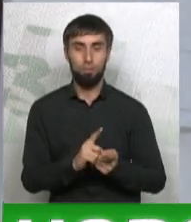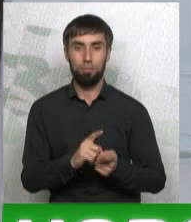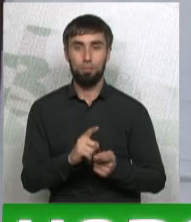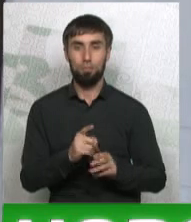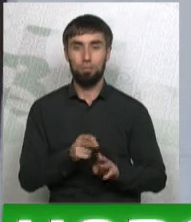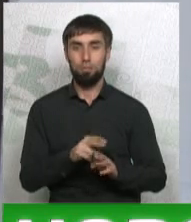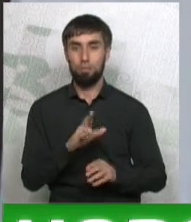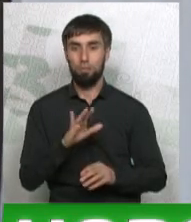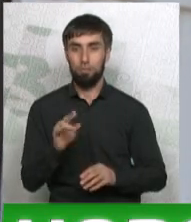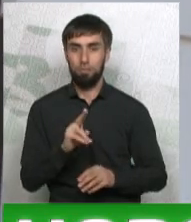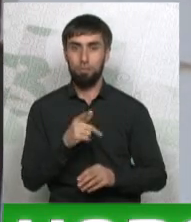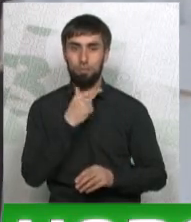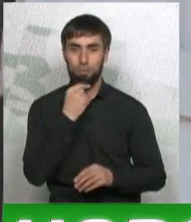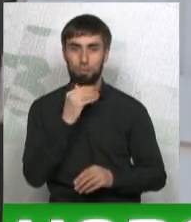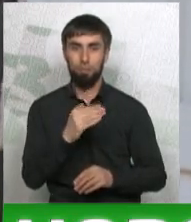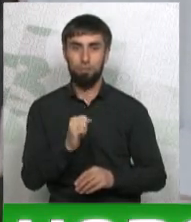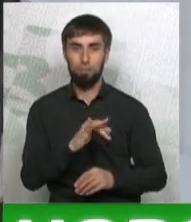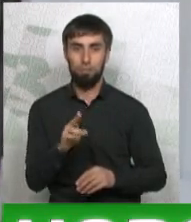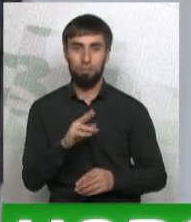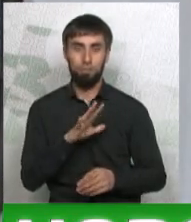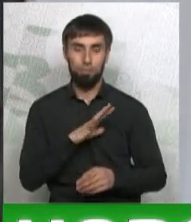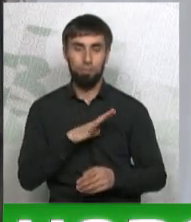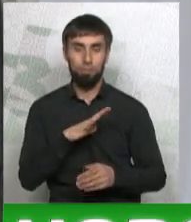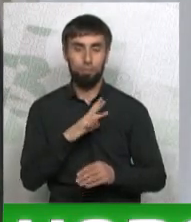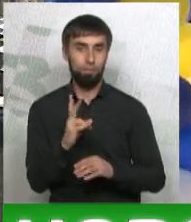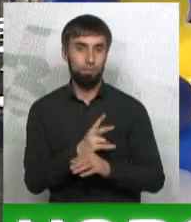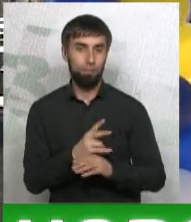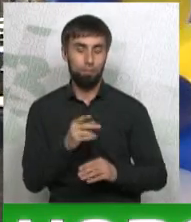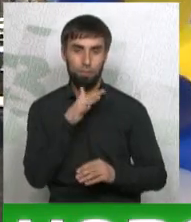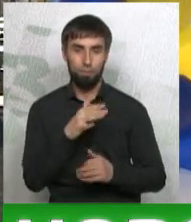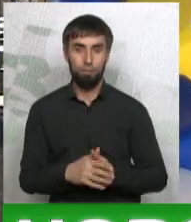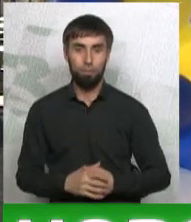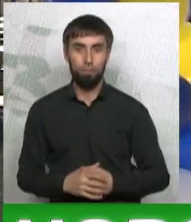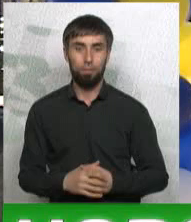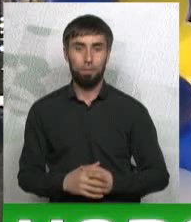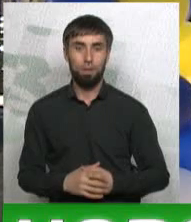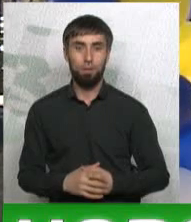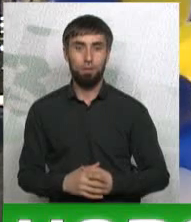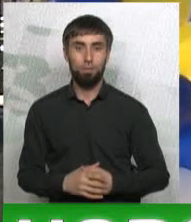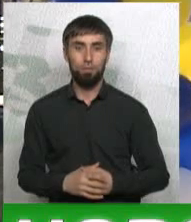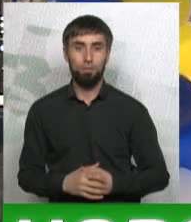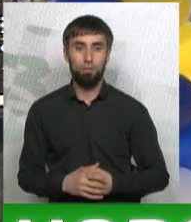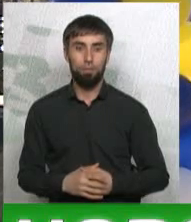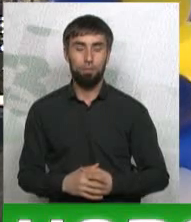облик здания. Особенно красиво фасад выглядит в вечернее время. Муслим Ганиев, Магомед Дедигов, Новости 24.